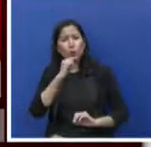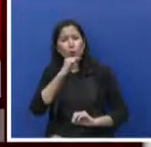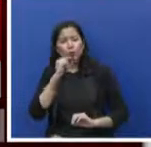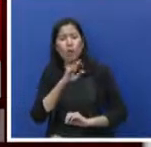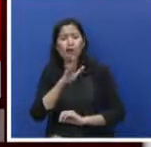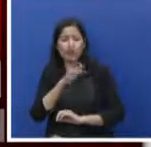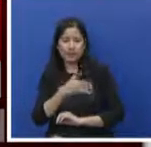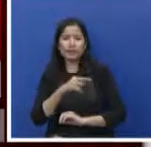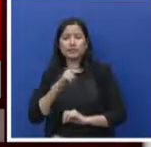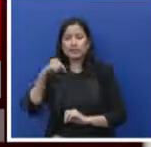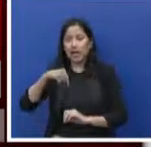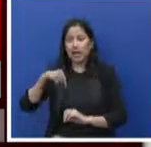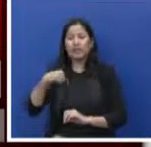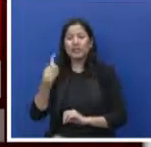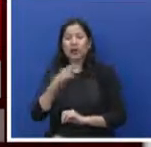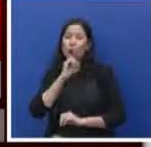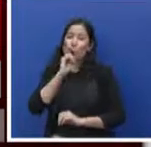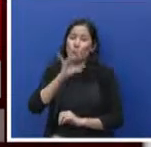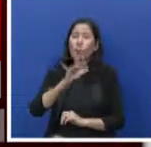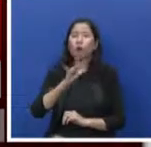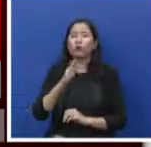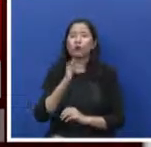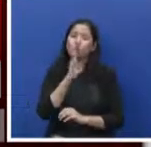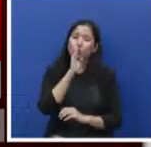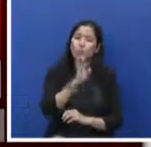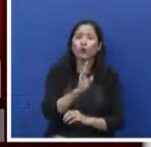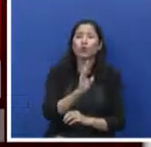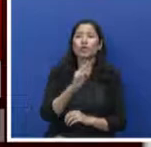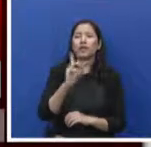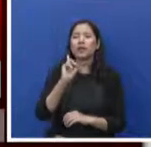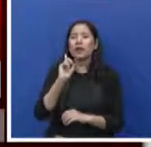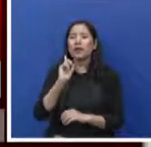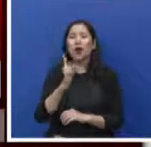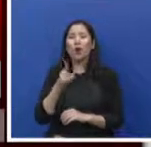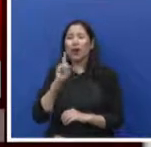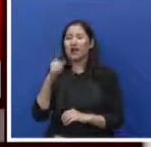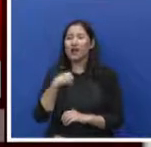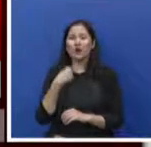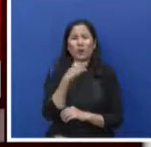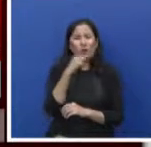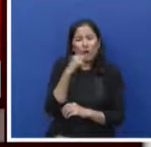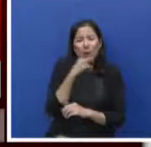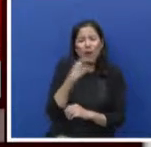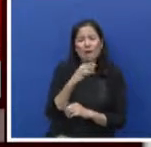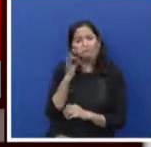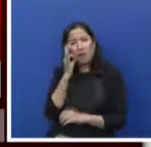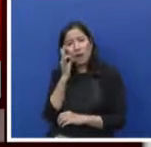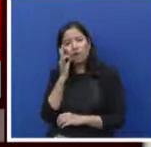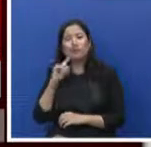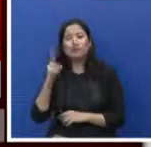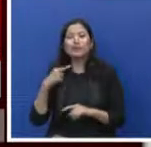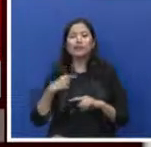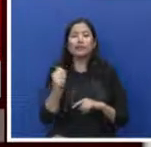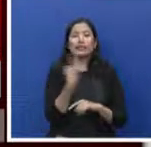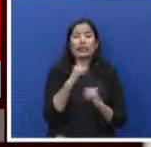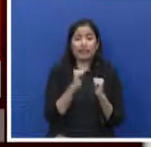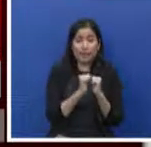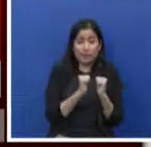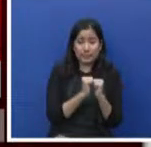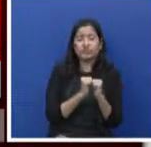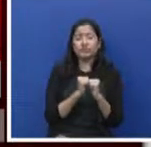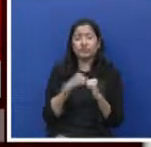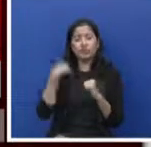juga kami ngomong apa adanya dengan terbuka, kami mohon maaf jika ada hal-hal yang kurang dari kami, tapi kami berjanji kami akan selalu melakukan